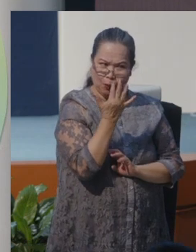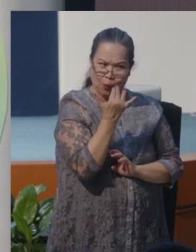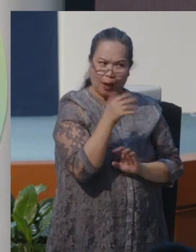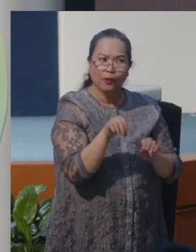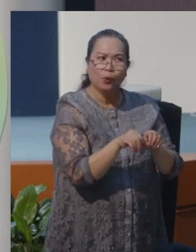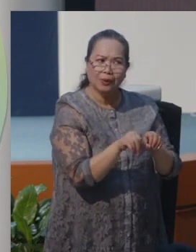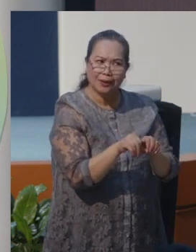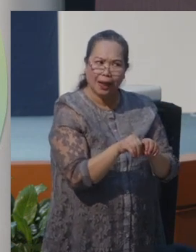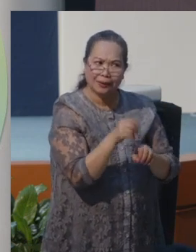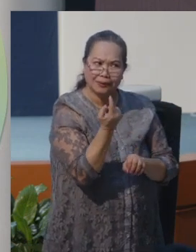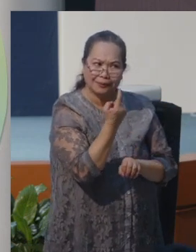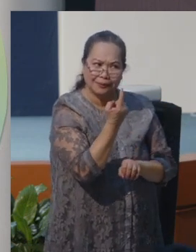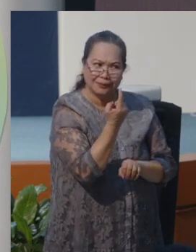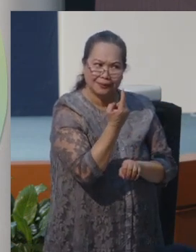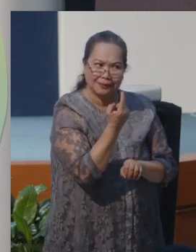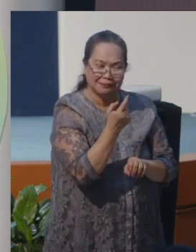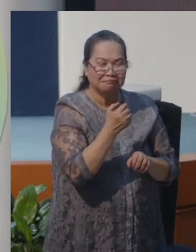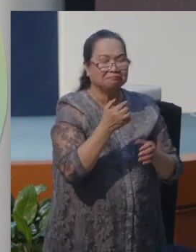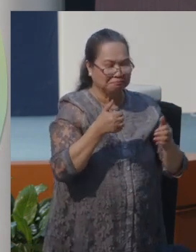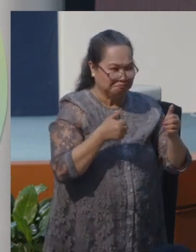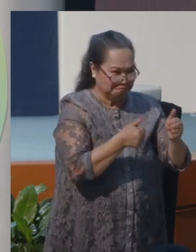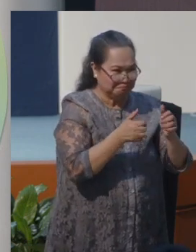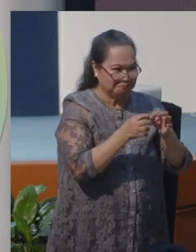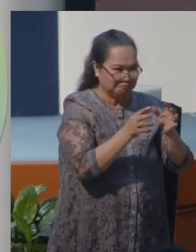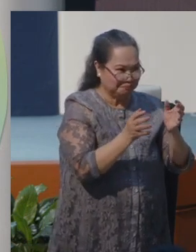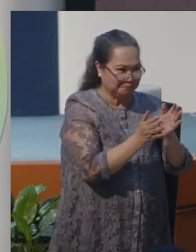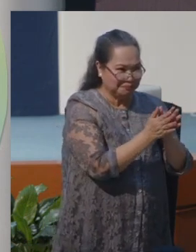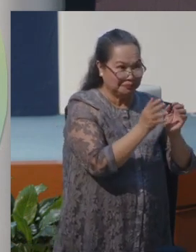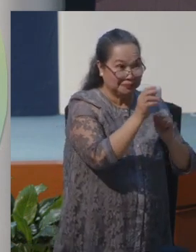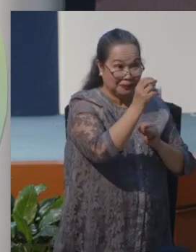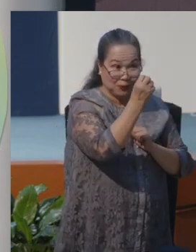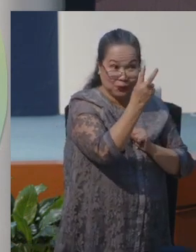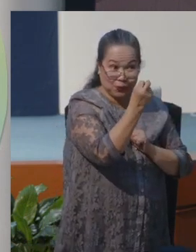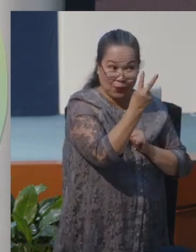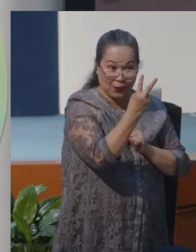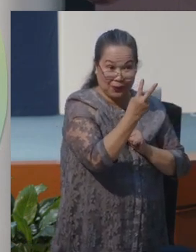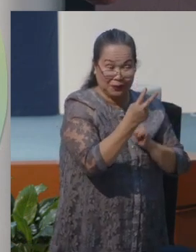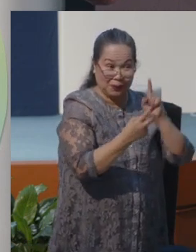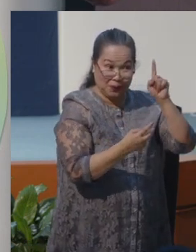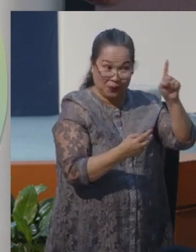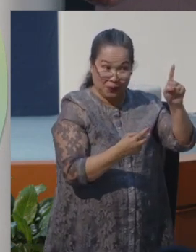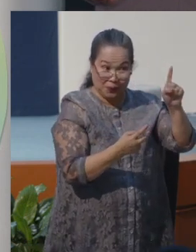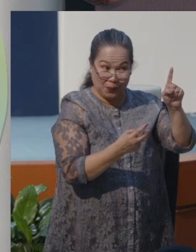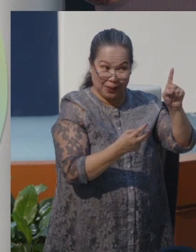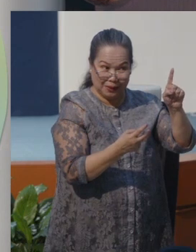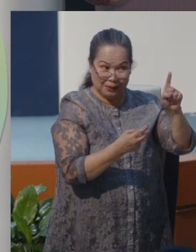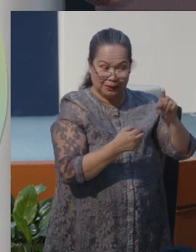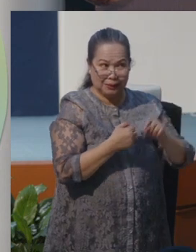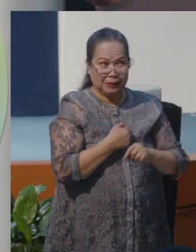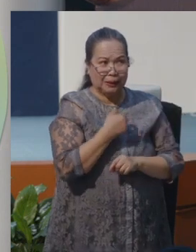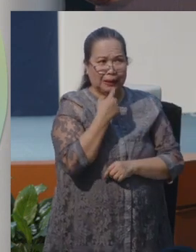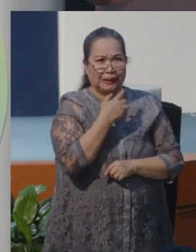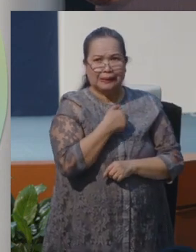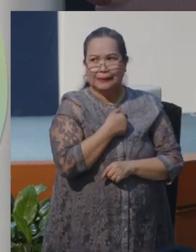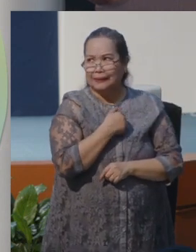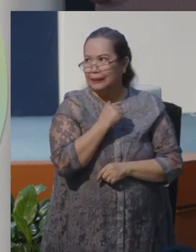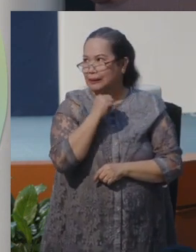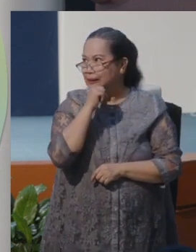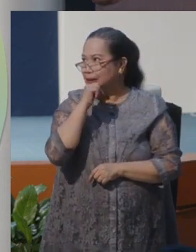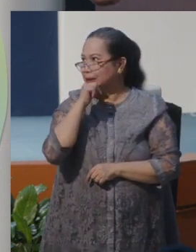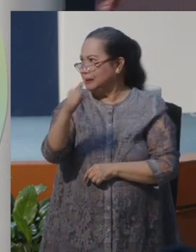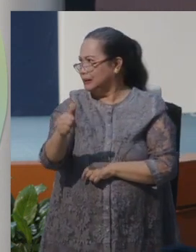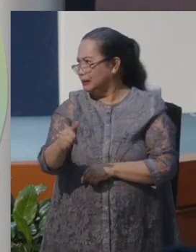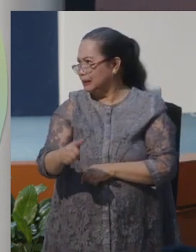natin. Kasama dun sa 12, ang isa na dininay si Kristo. At